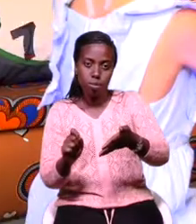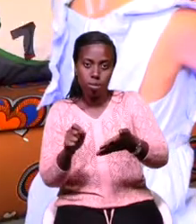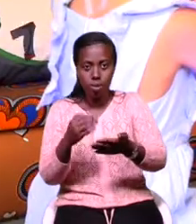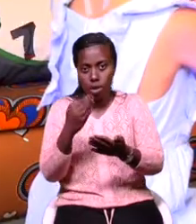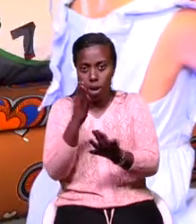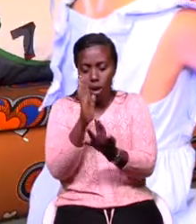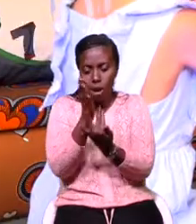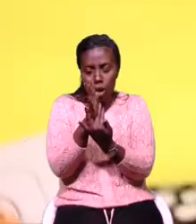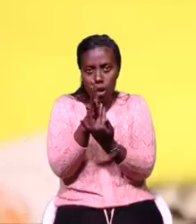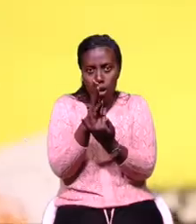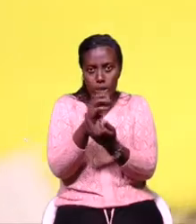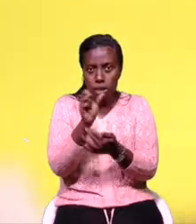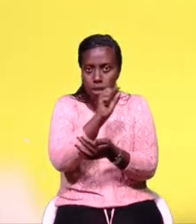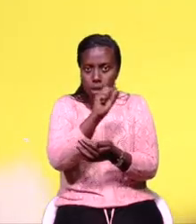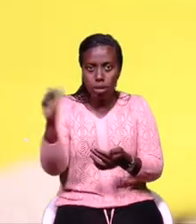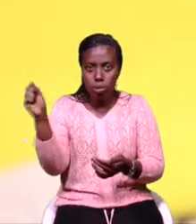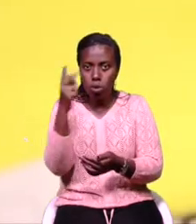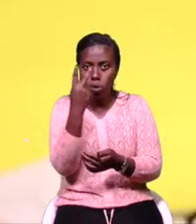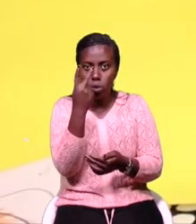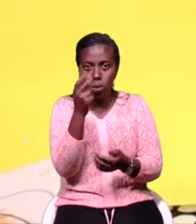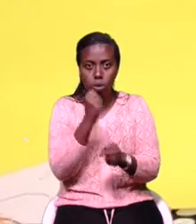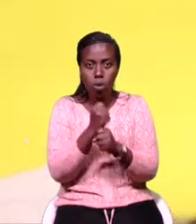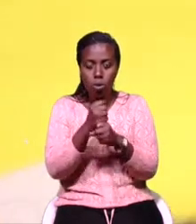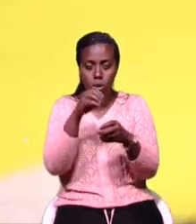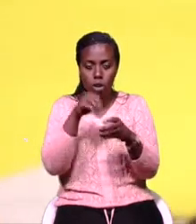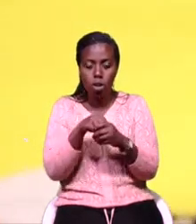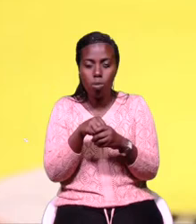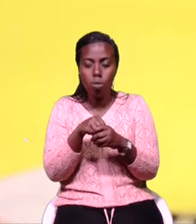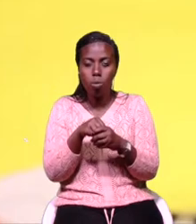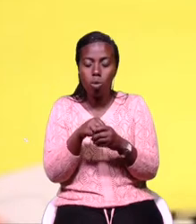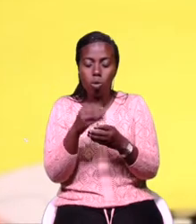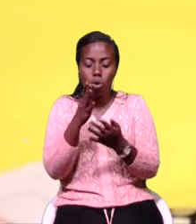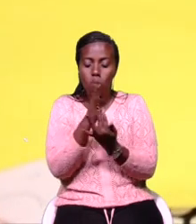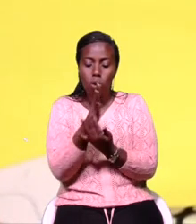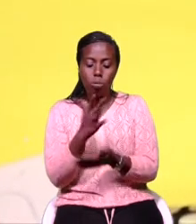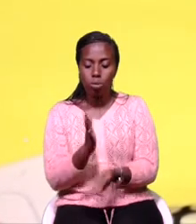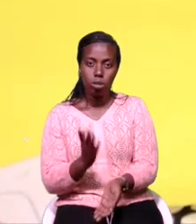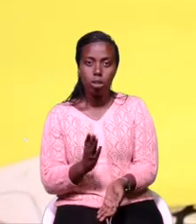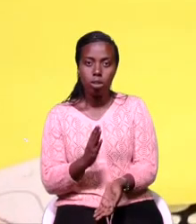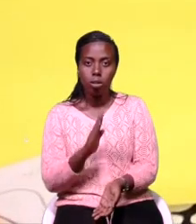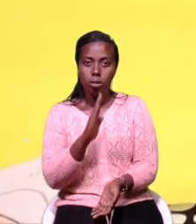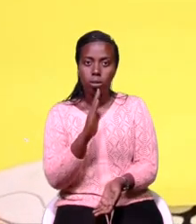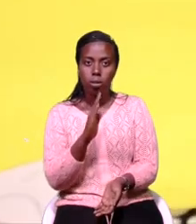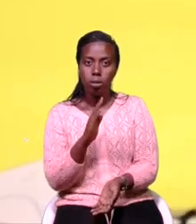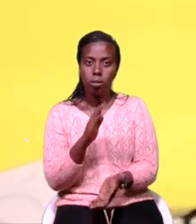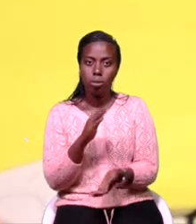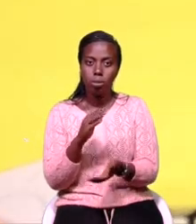hagati ya ya mirongo ibiri ugakoramo umurongo ucagaguye.